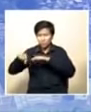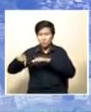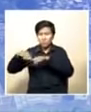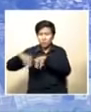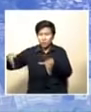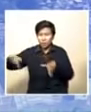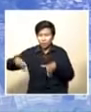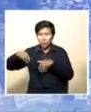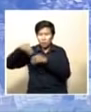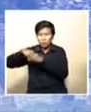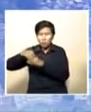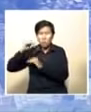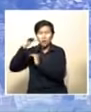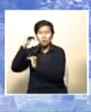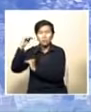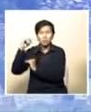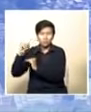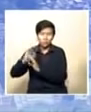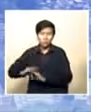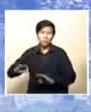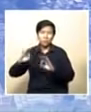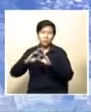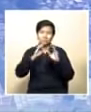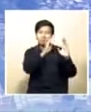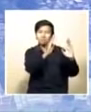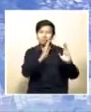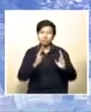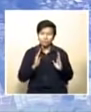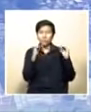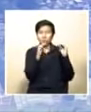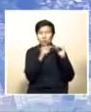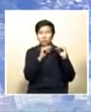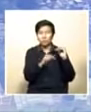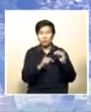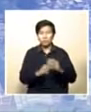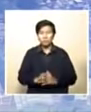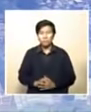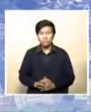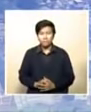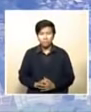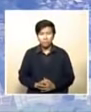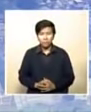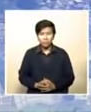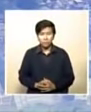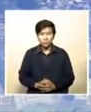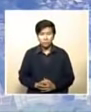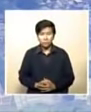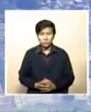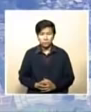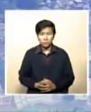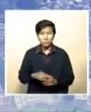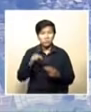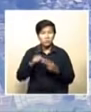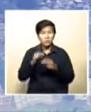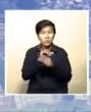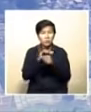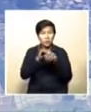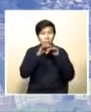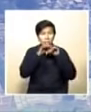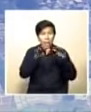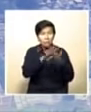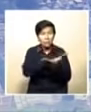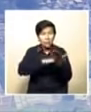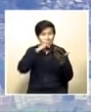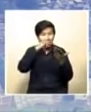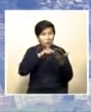พื้นที่ไม่ว่ากำนันผู้ใหญ่บ้านผู้บริหารท้องถิ่นรวมทั้งผู้ว่าในอำเภอหรือฝ่ายตำรวจฝ่ายทหารคนทุกคนที่เข้าไปในพื้น